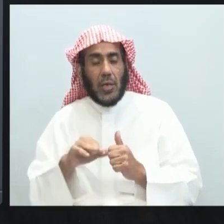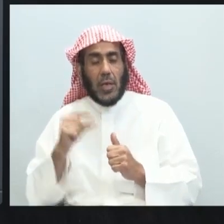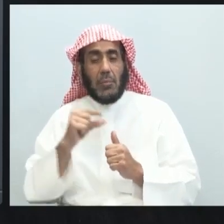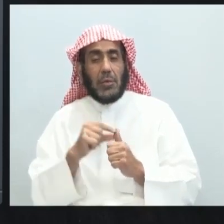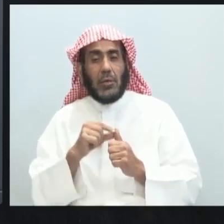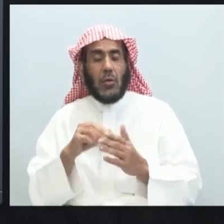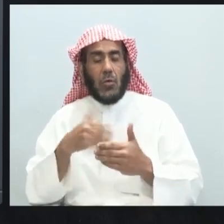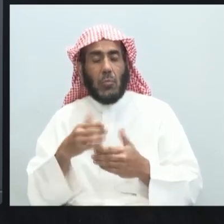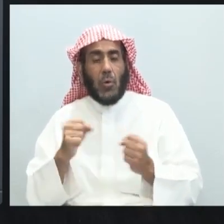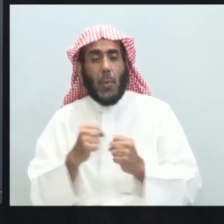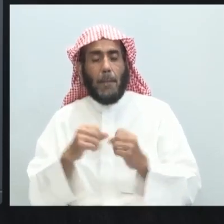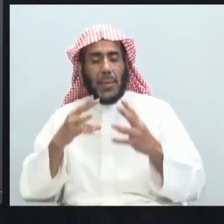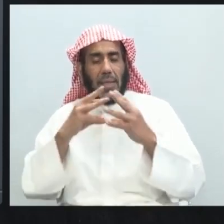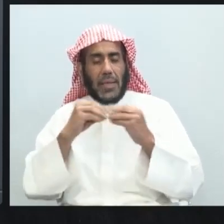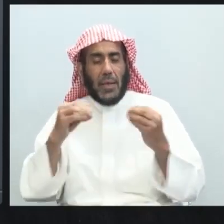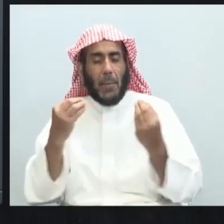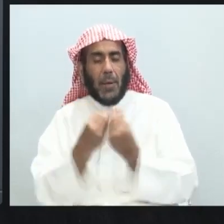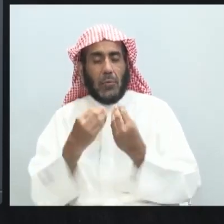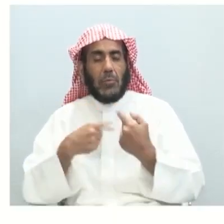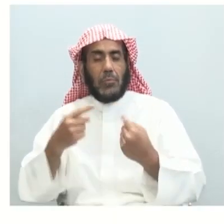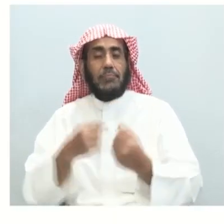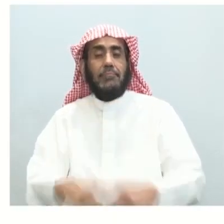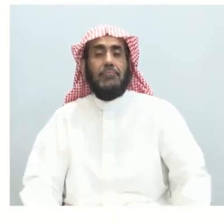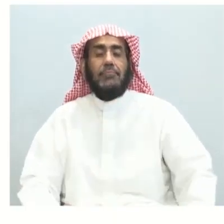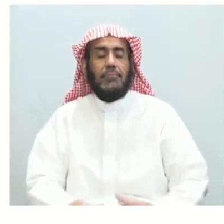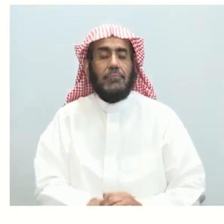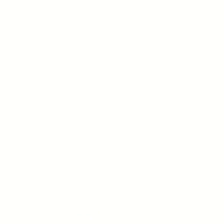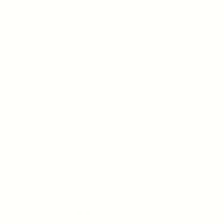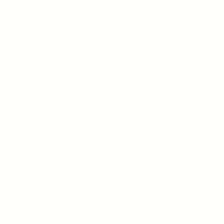الكلمات ثم نقوم بتحليلها معا انا وانتم